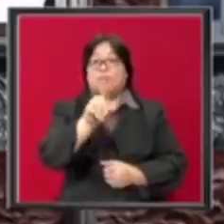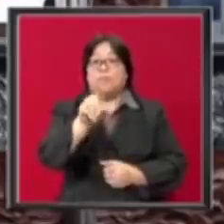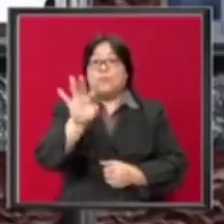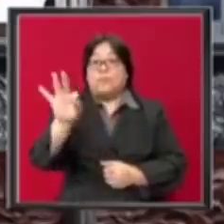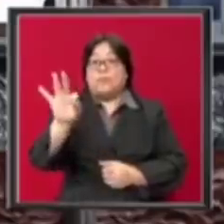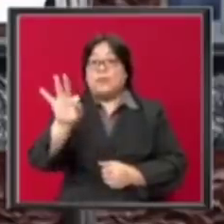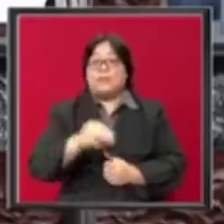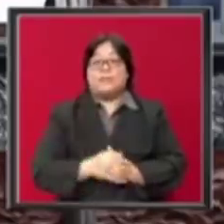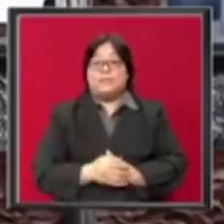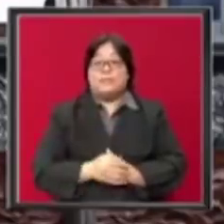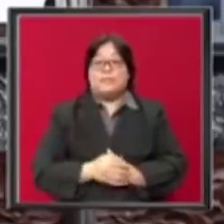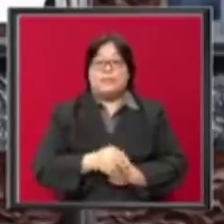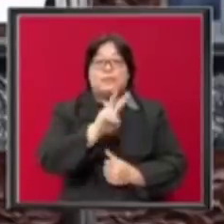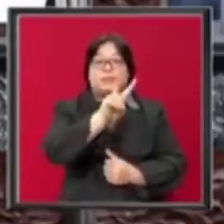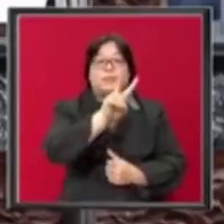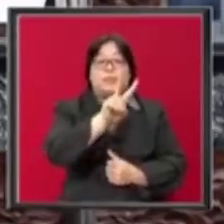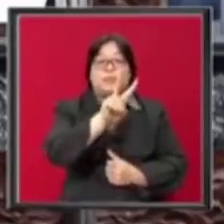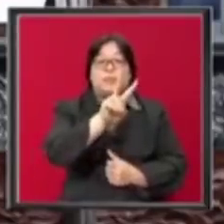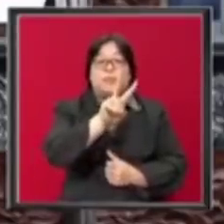2019, 2.378